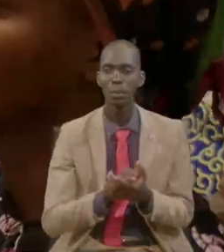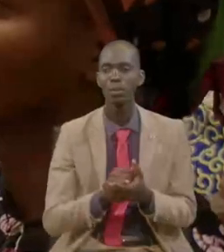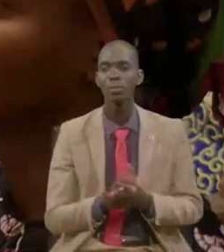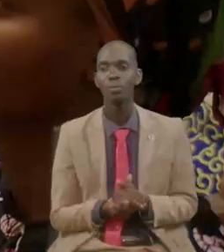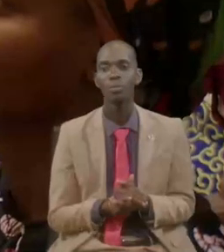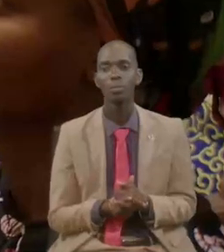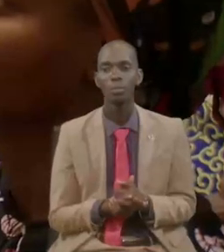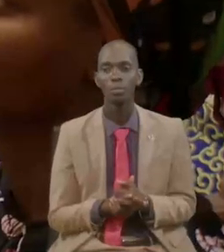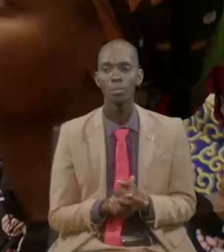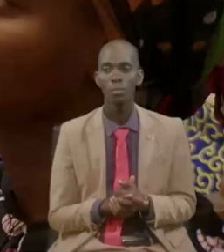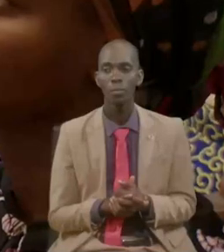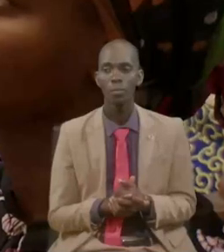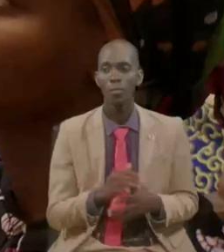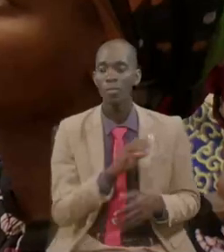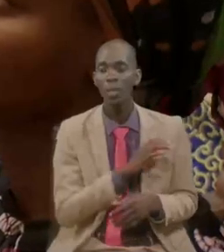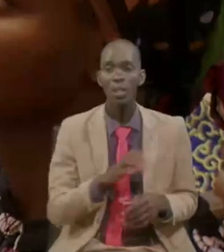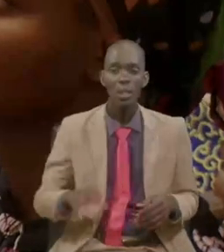pareil. Christ